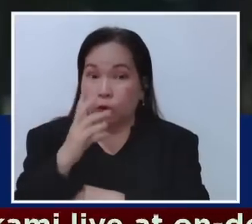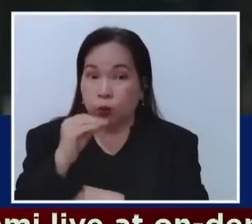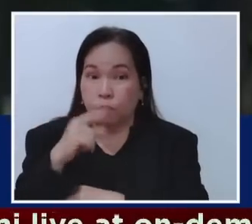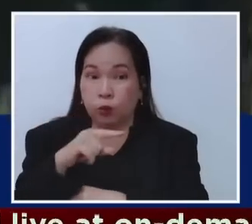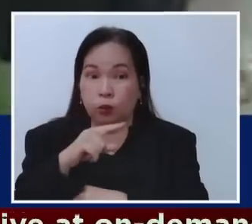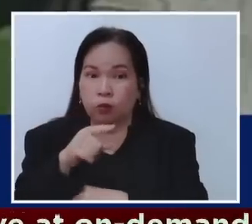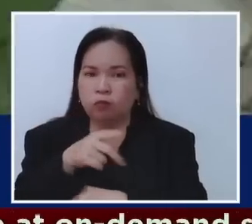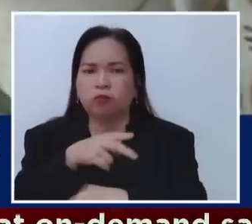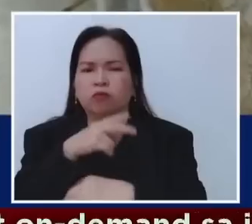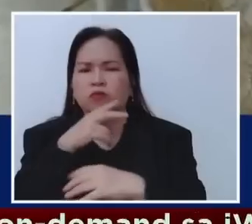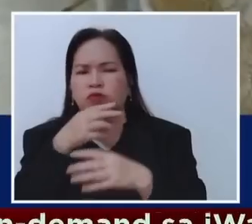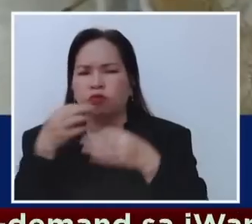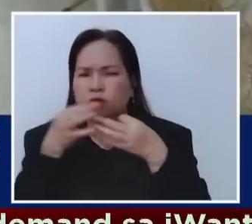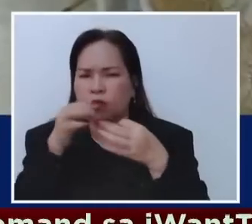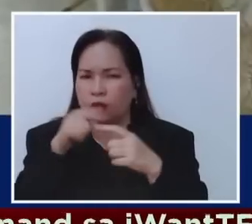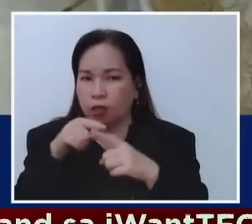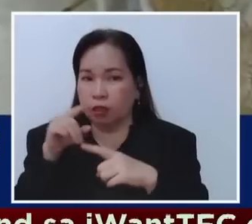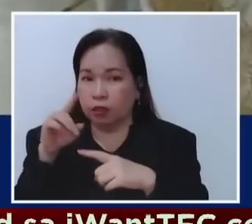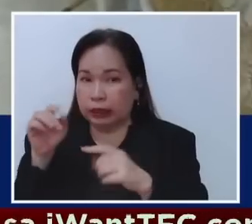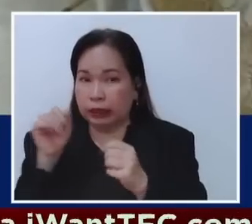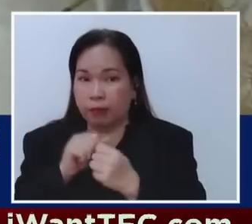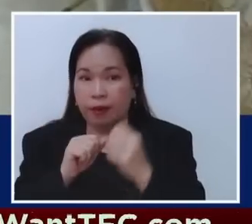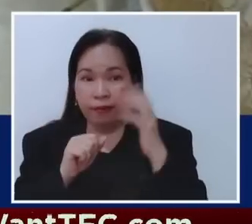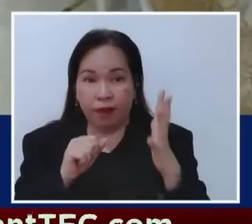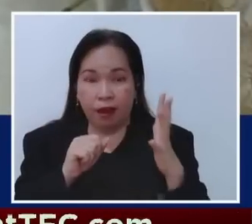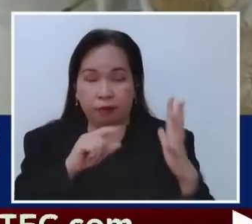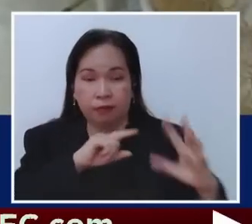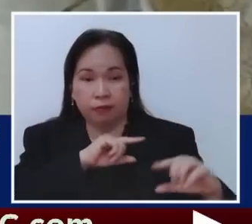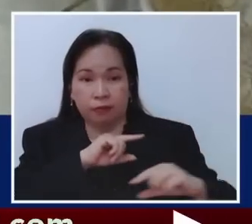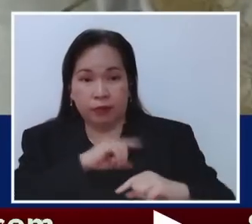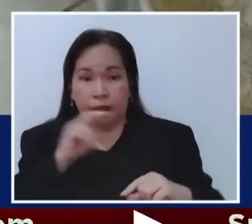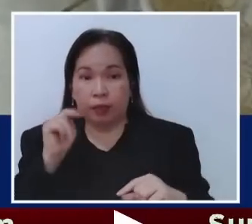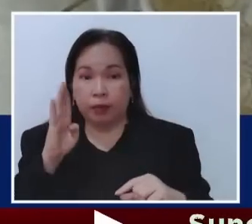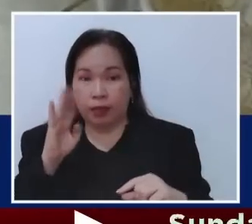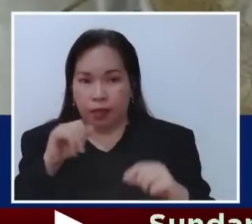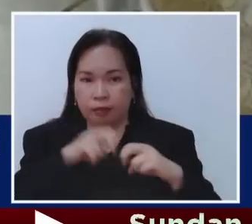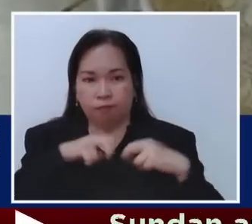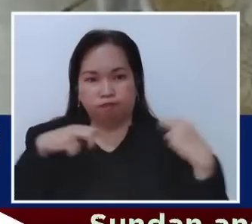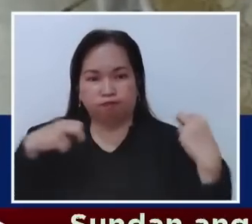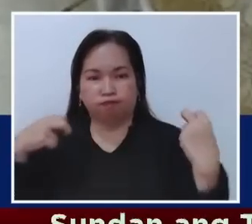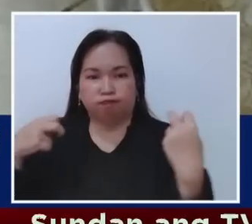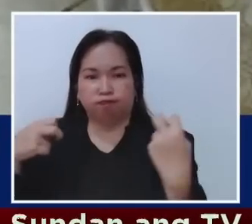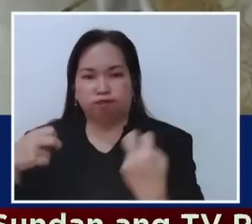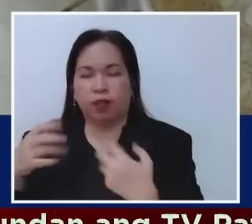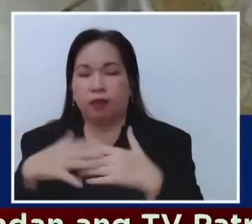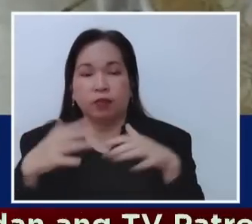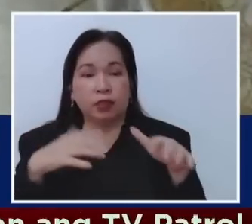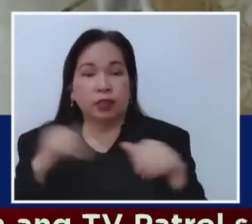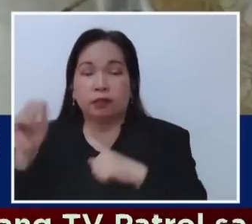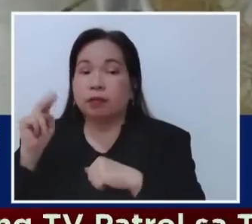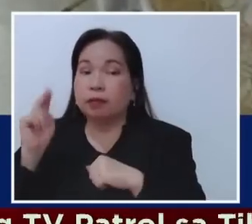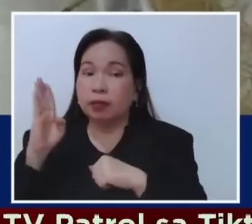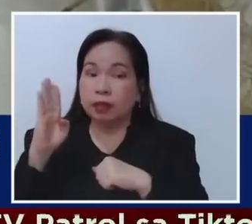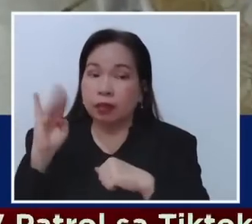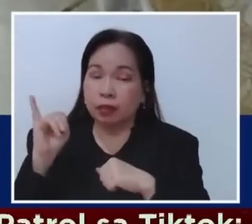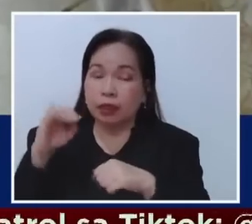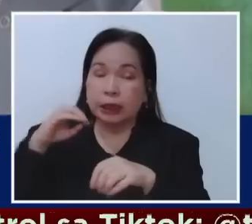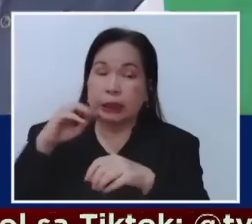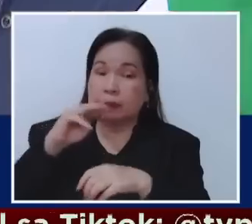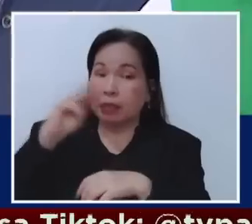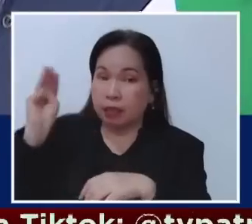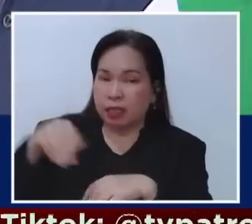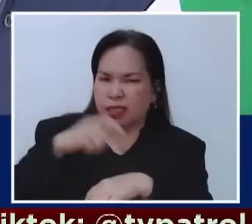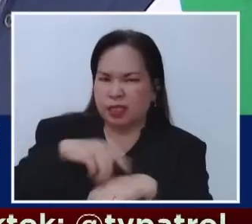na si Jad Dera kasama ang 5 NBI jail guard na kumakain matapos umalis sa NBI compound sa Maynila bandang alas 8 ng